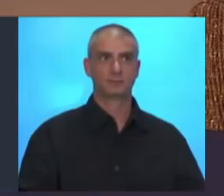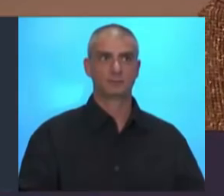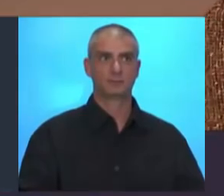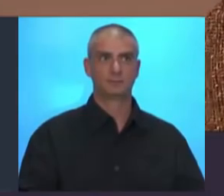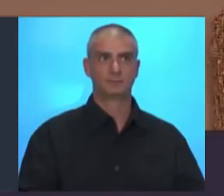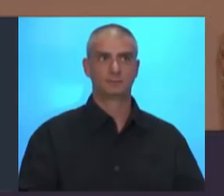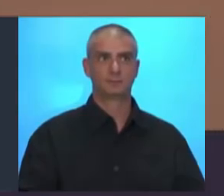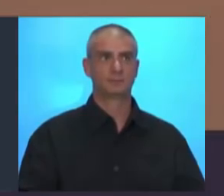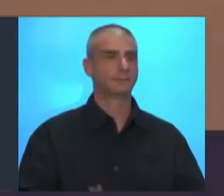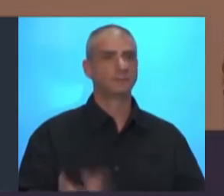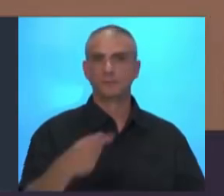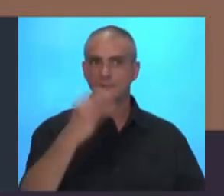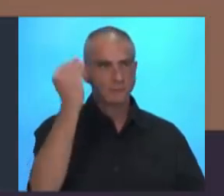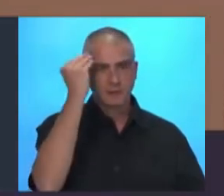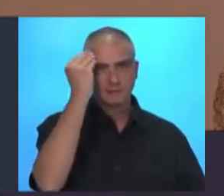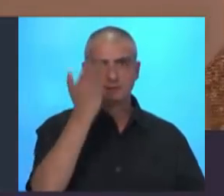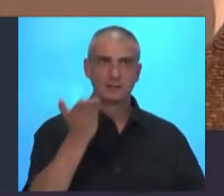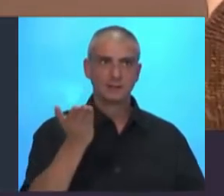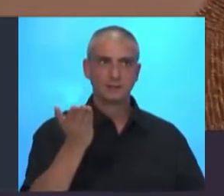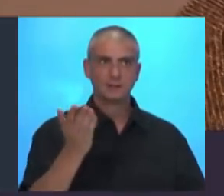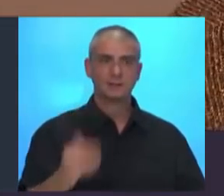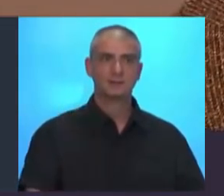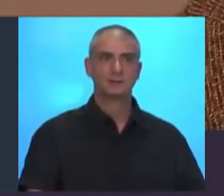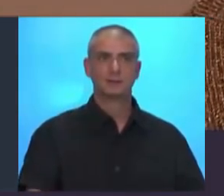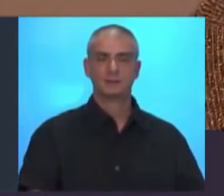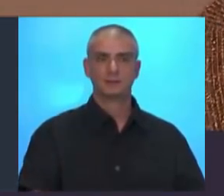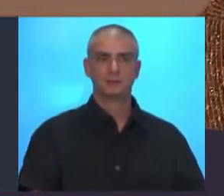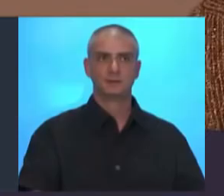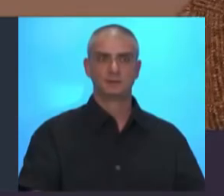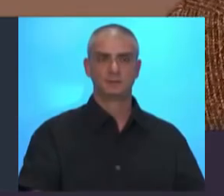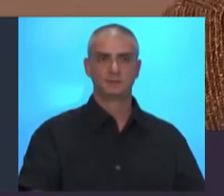מה תזכרי ממנו? לתמיד?